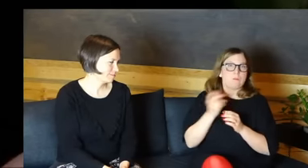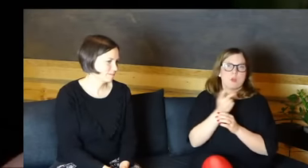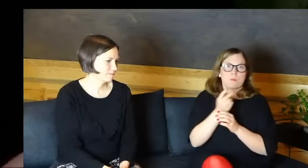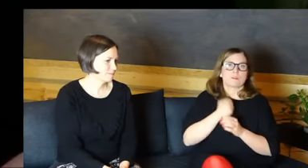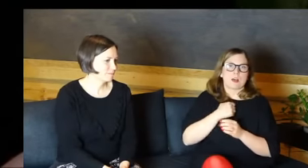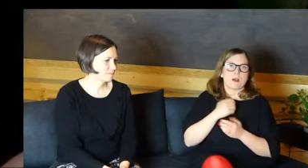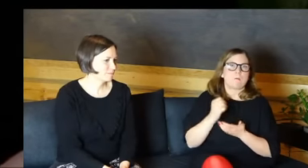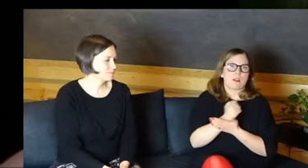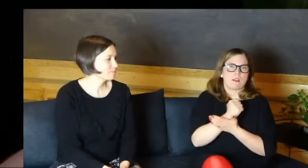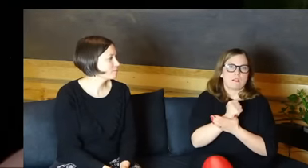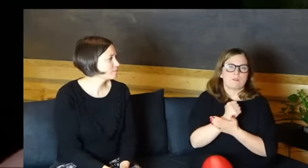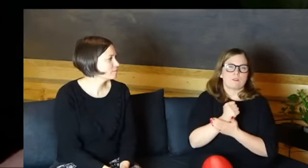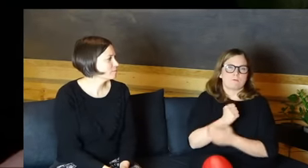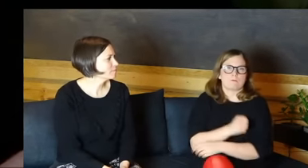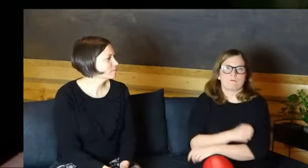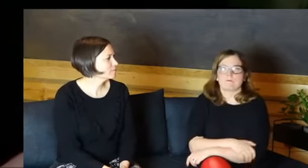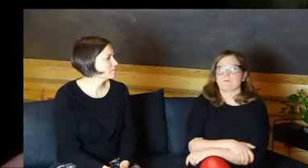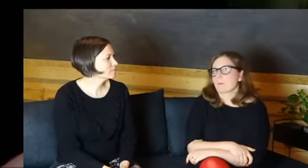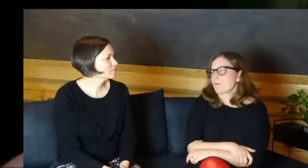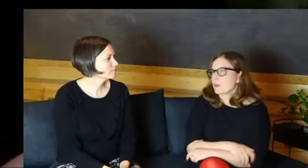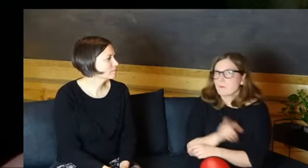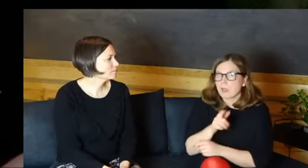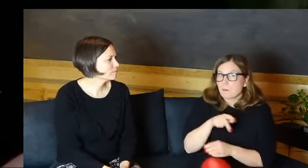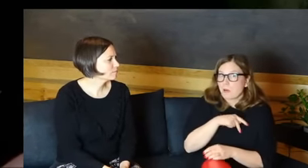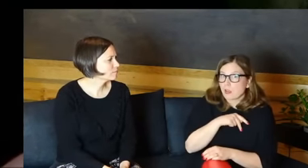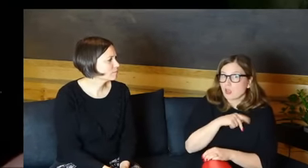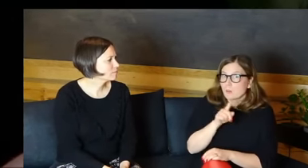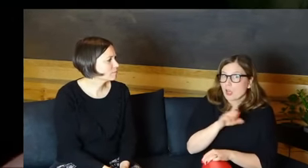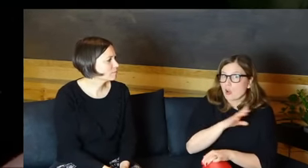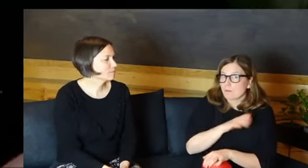Mitäs meillä Veikko olikaan palkintona tässä?